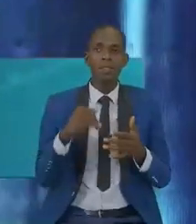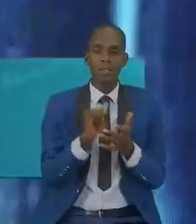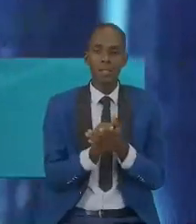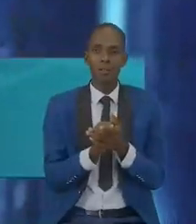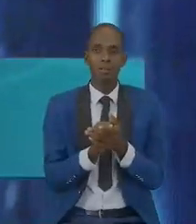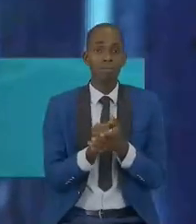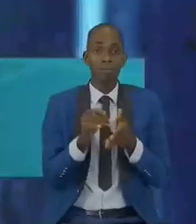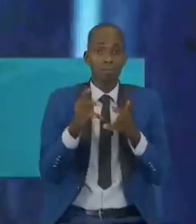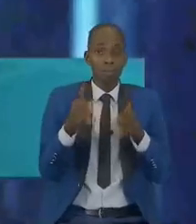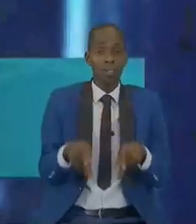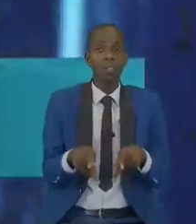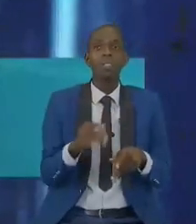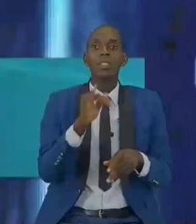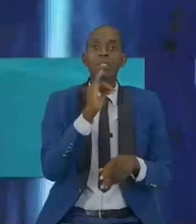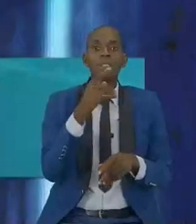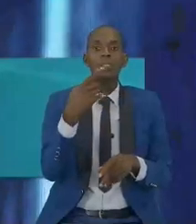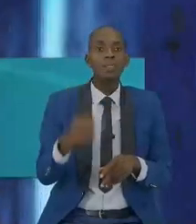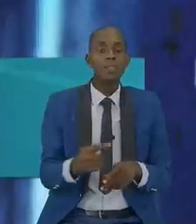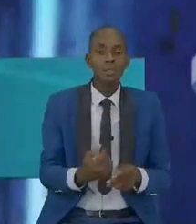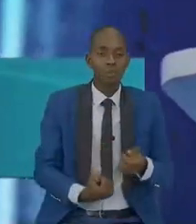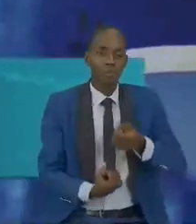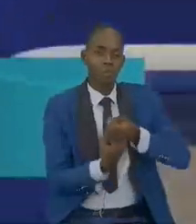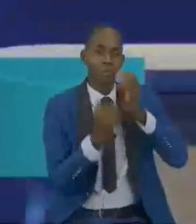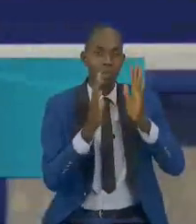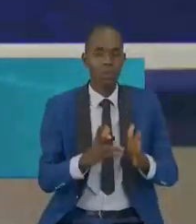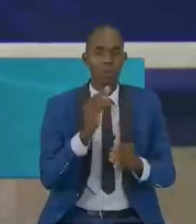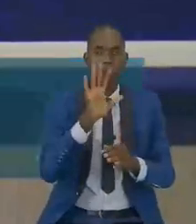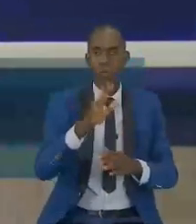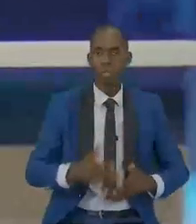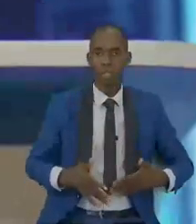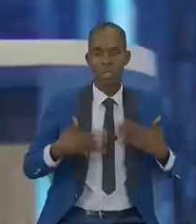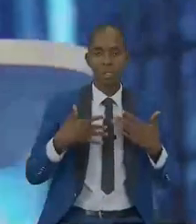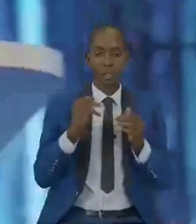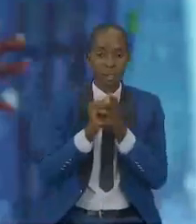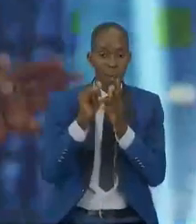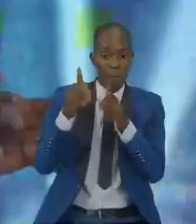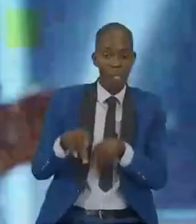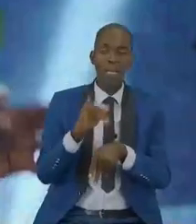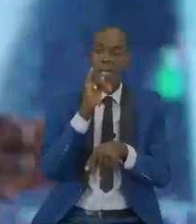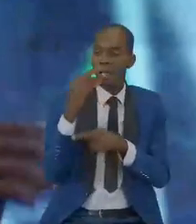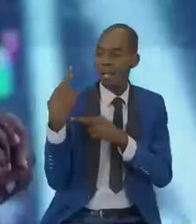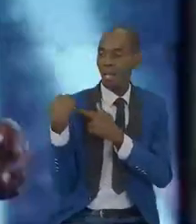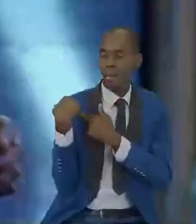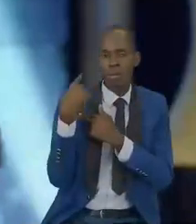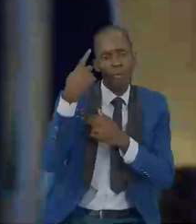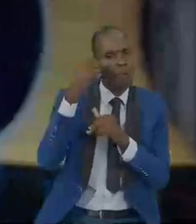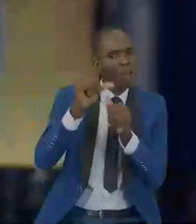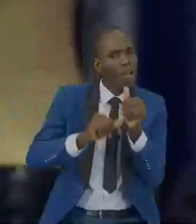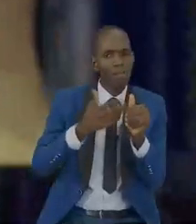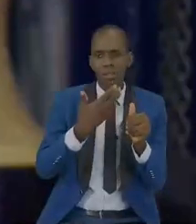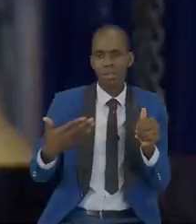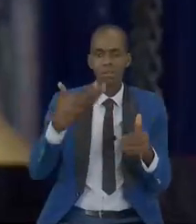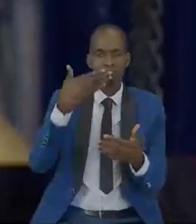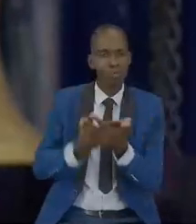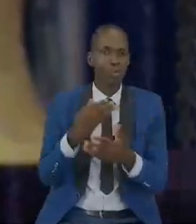aime tant et cette personne est la source de toute bonne chose dans votre vie et